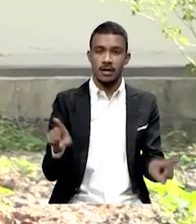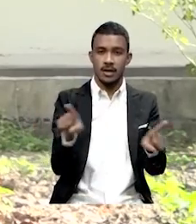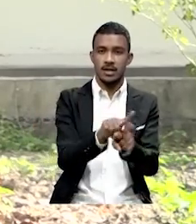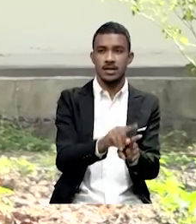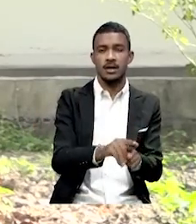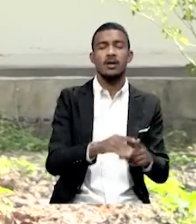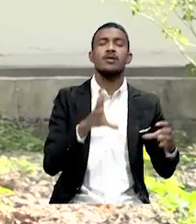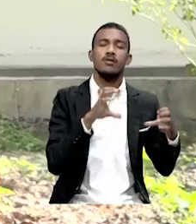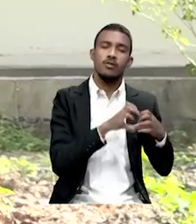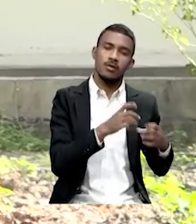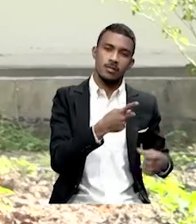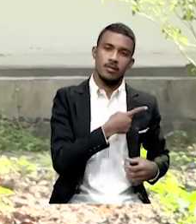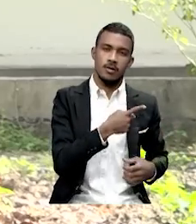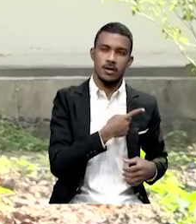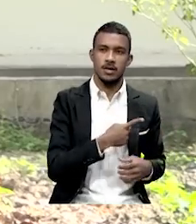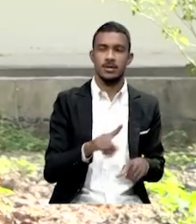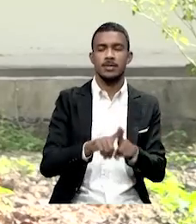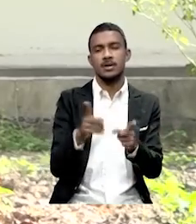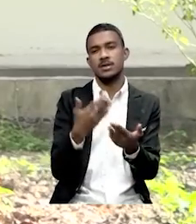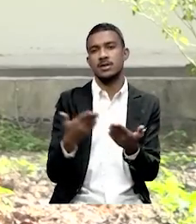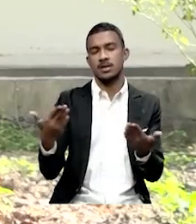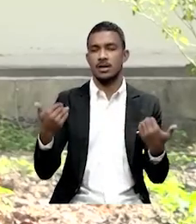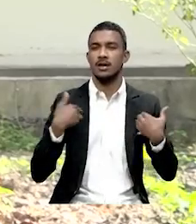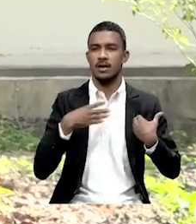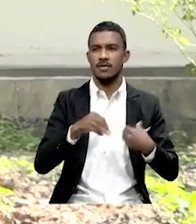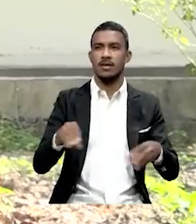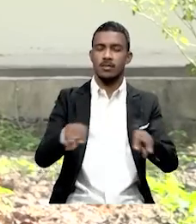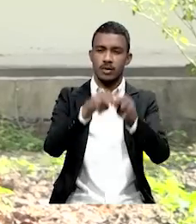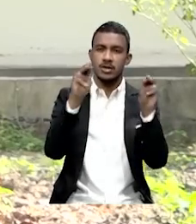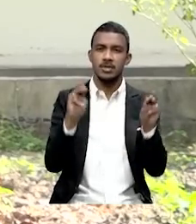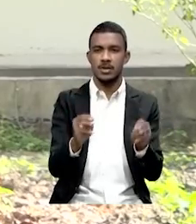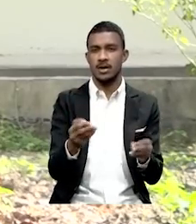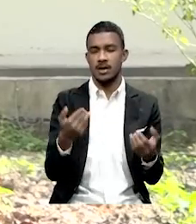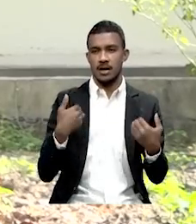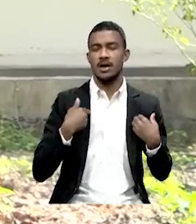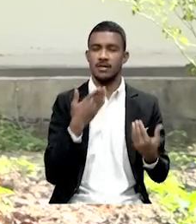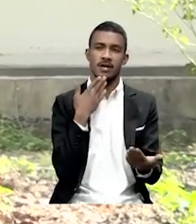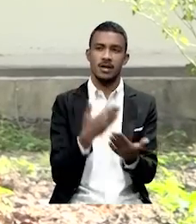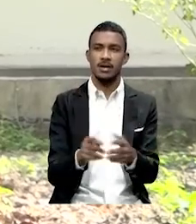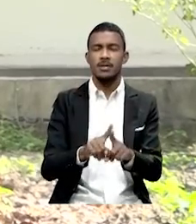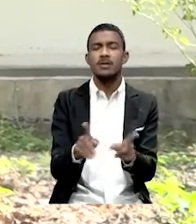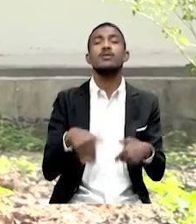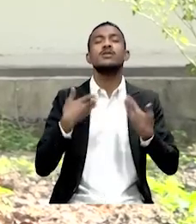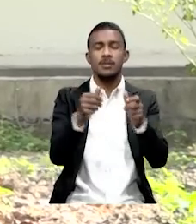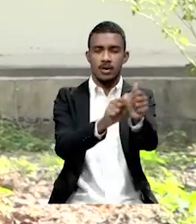fo murat ni makina ni ya na distrit ni ya kar dia Saya mendok dan senin.